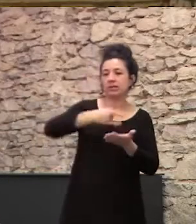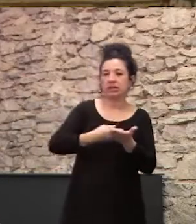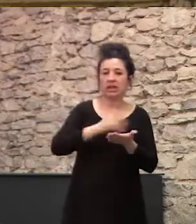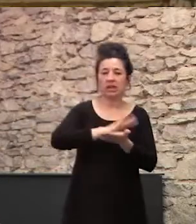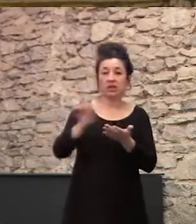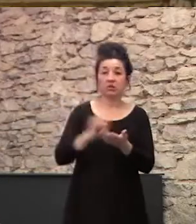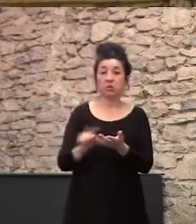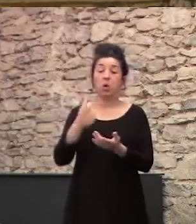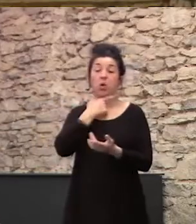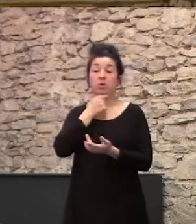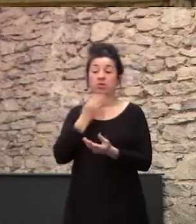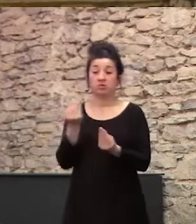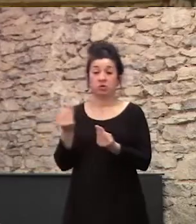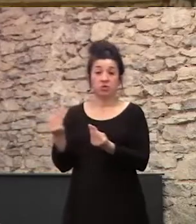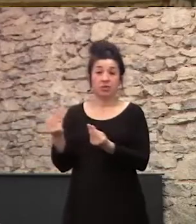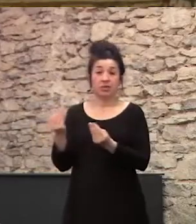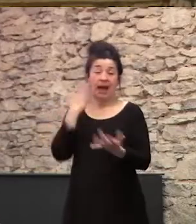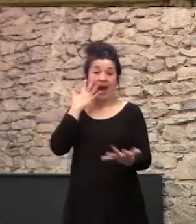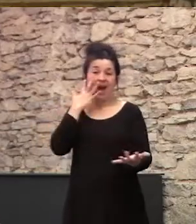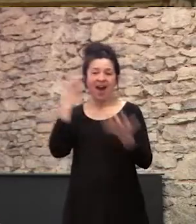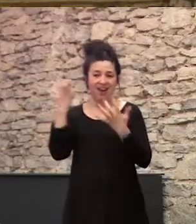artearen mundukoak eta hola, eta duan askotan da,